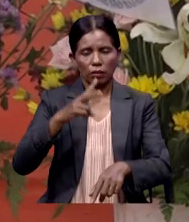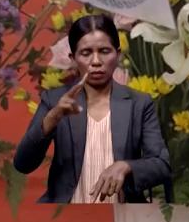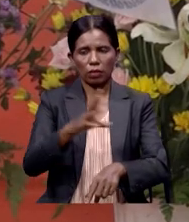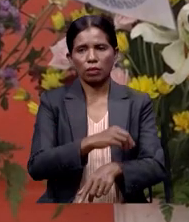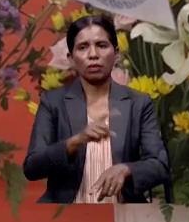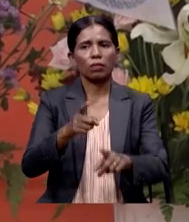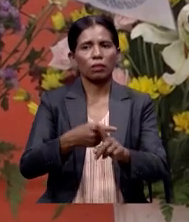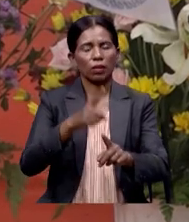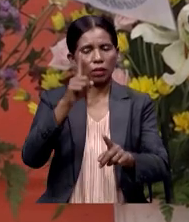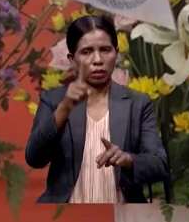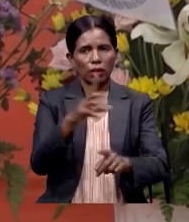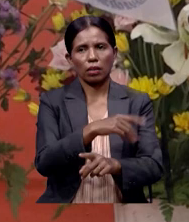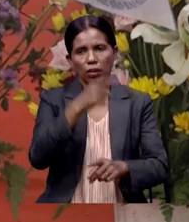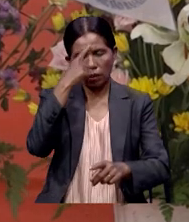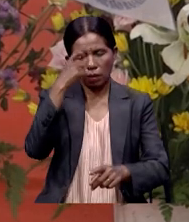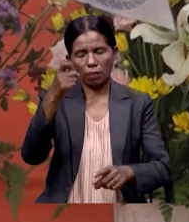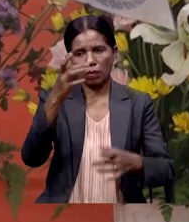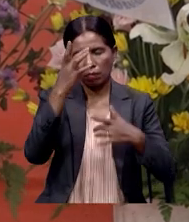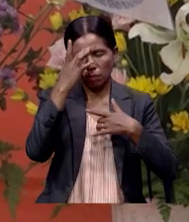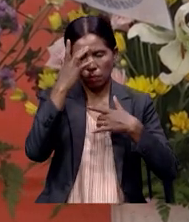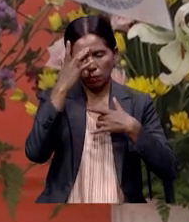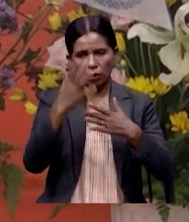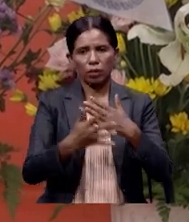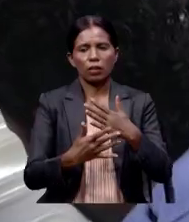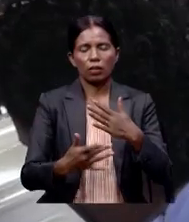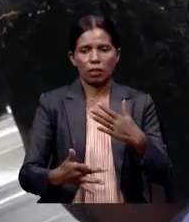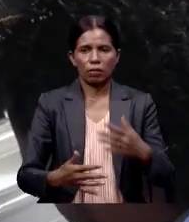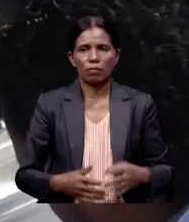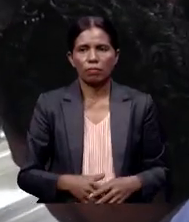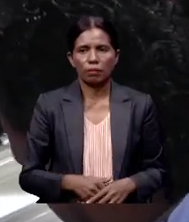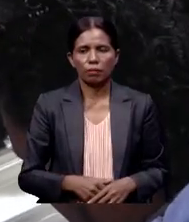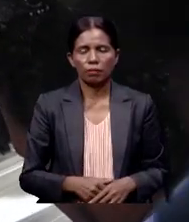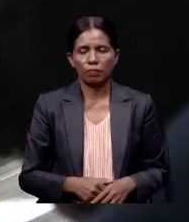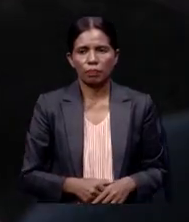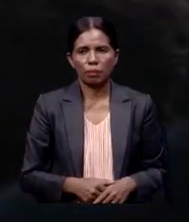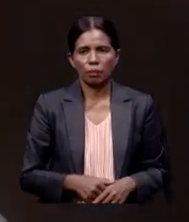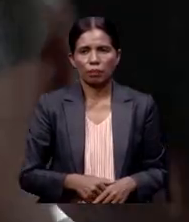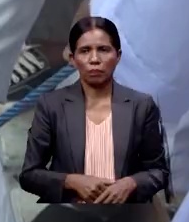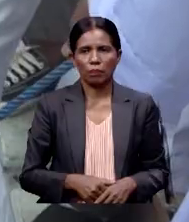durante fulangi dan yalaran tamba sofre moras ran midar. Luciano Amaral, Aderito Ximenes, Ziemen.